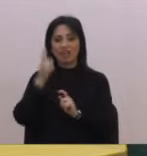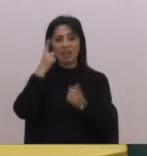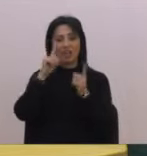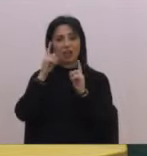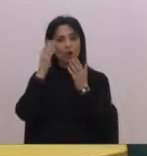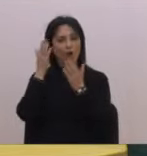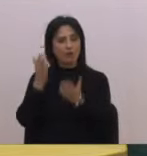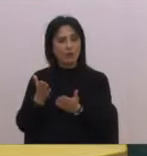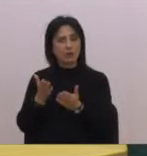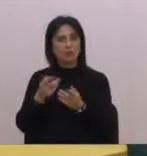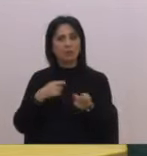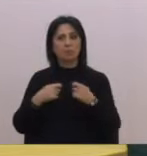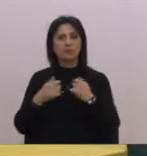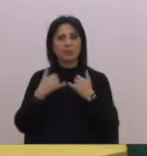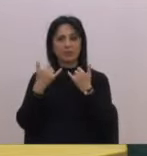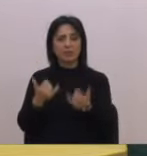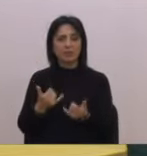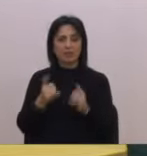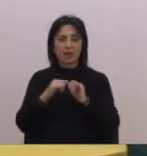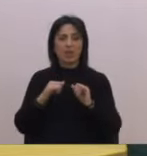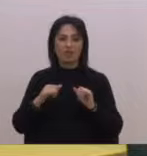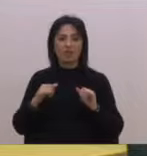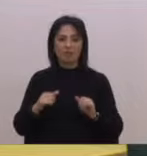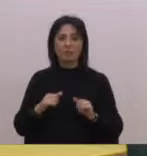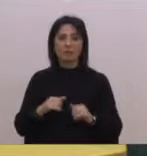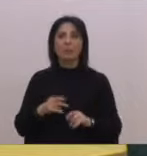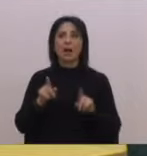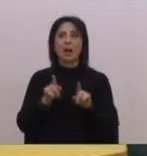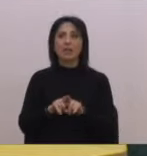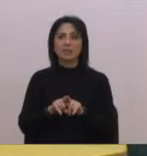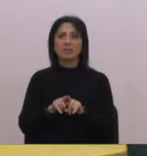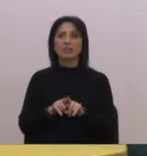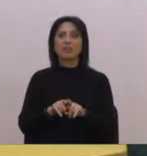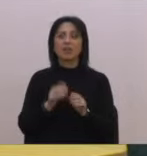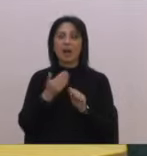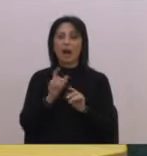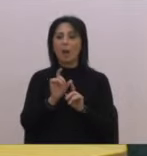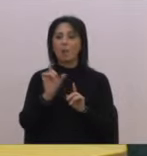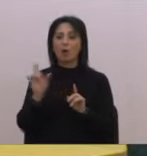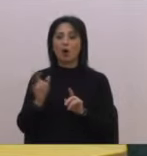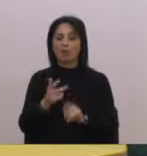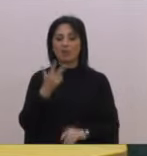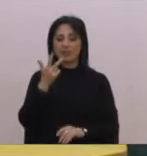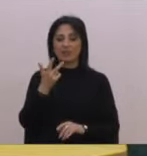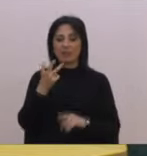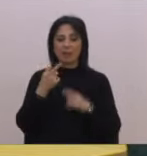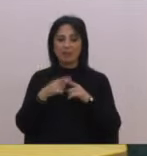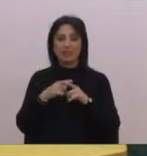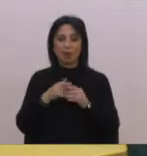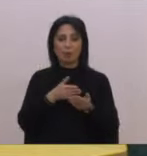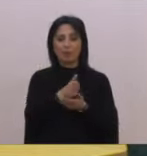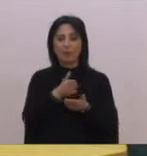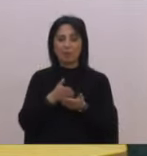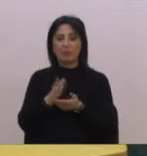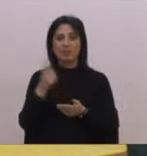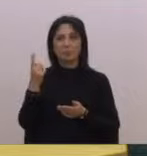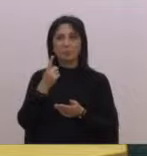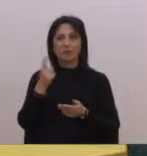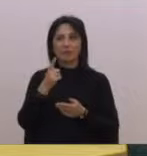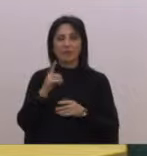ინოვაციური ბიზნესების განვითარებისათვის, ასევე გამოყოფილია სამი ტექნოლოგიური მიმართულება. პირველი ეს